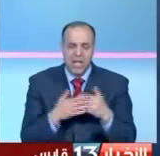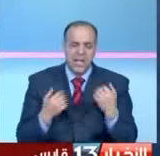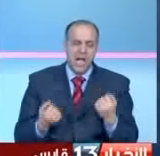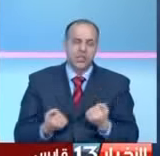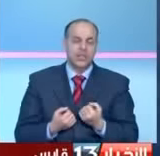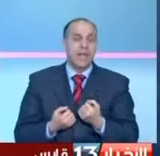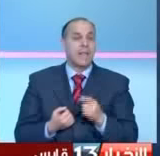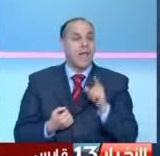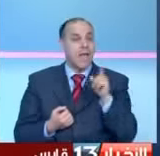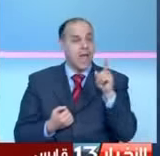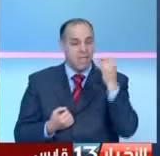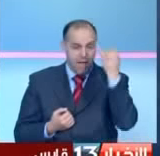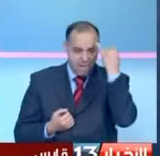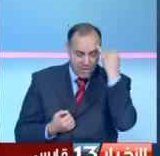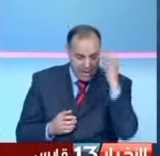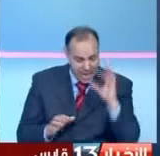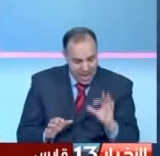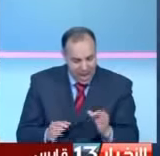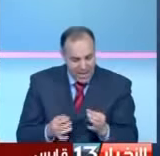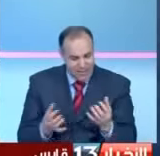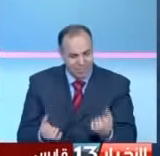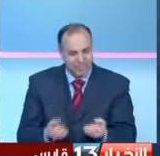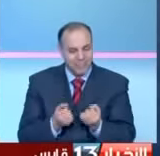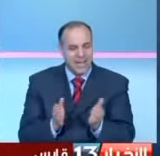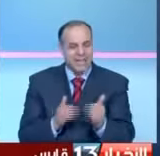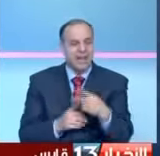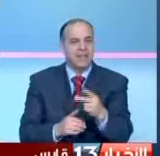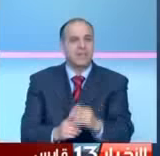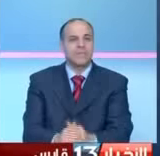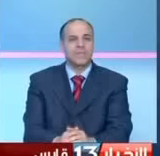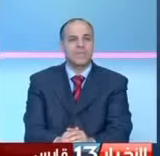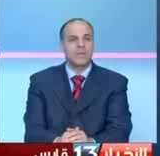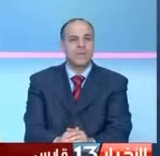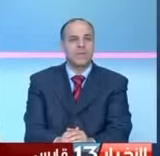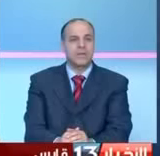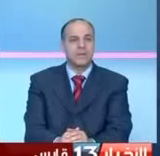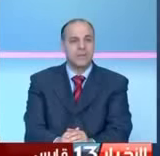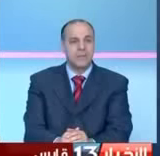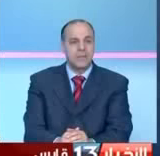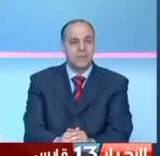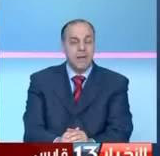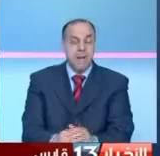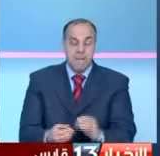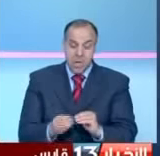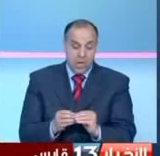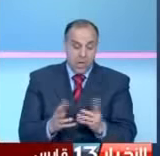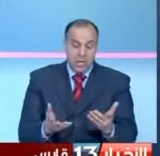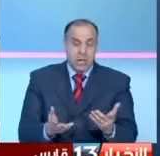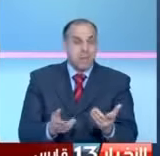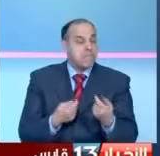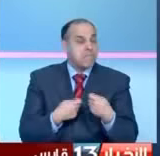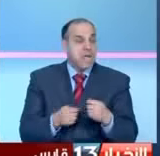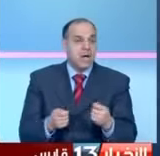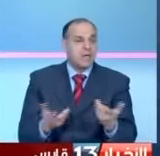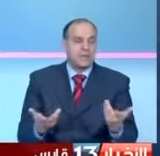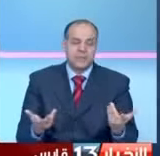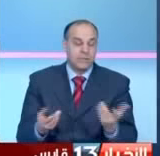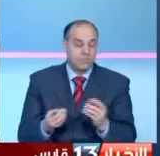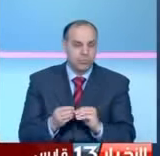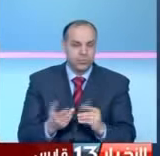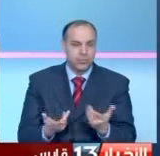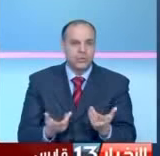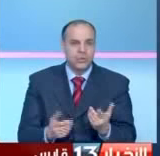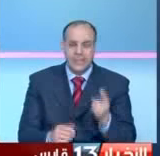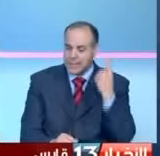نشاطهن، واقترحنا حلولا للنهوض بهذا القطاع. يتعرضهم فعلا مشاكل نتاع العرض، مشاكل العرض على